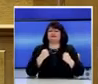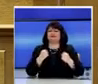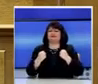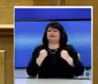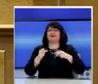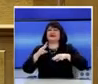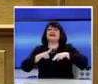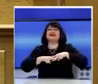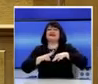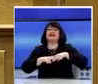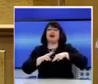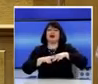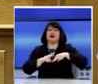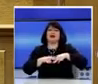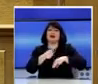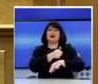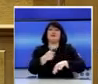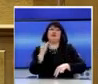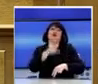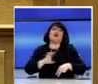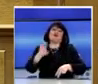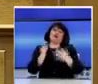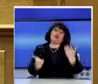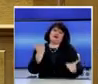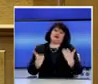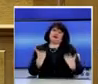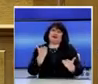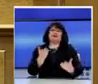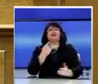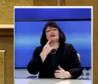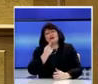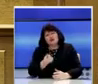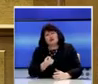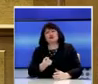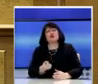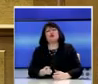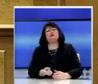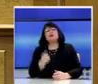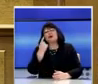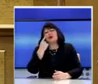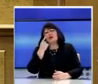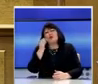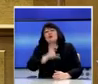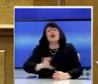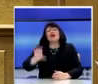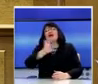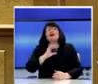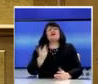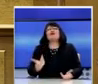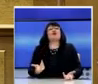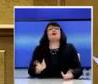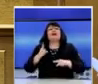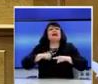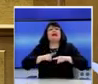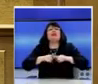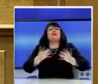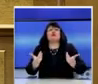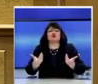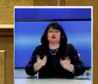ακούτε Ισραήλ και θέλετε να συγκρινόμαστε μόνο με τις ευρωπαϊκές χώρες, να δούμε και σε τι επίπεδο βρίσκεται η χώρα μας.